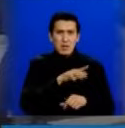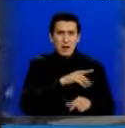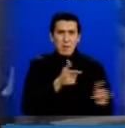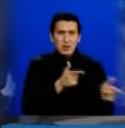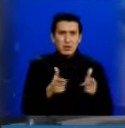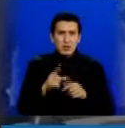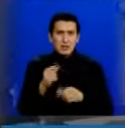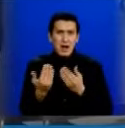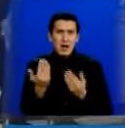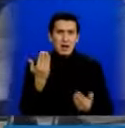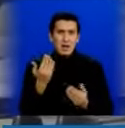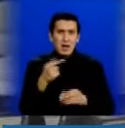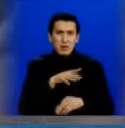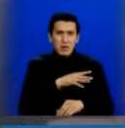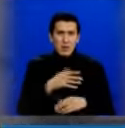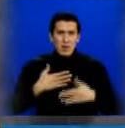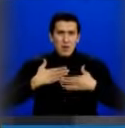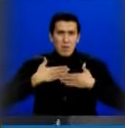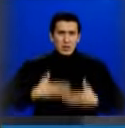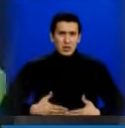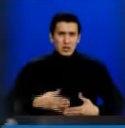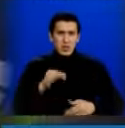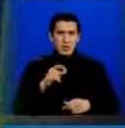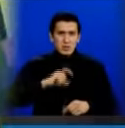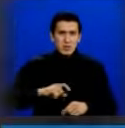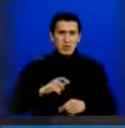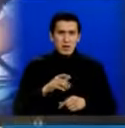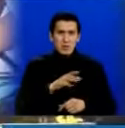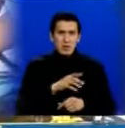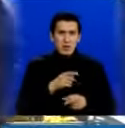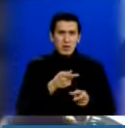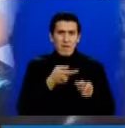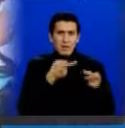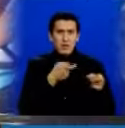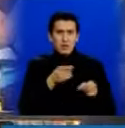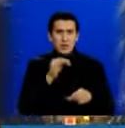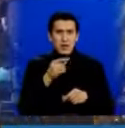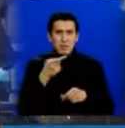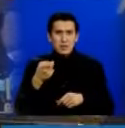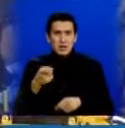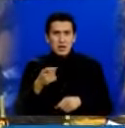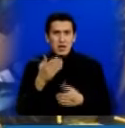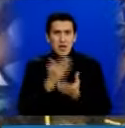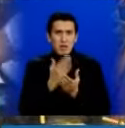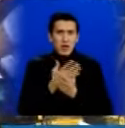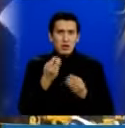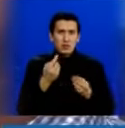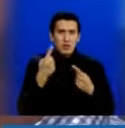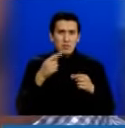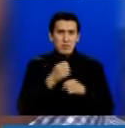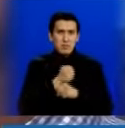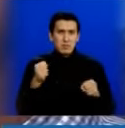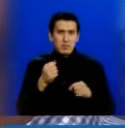нападению заранее. На них были бронежилеты и при себе, помимо штурмовых винтовок и пистолетов, имели самодельные бомбы.